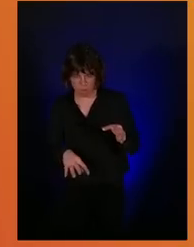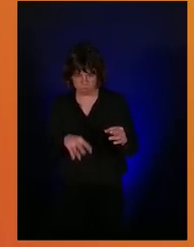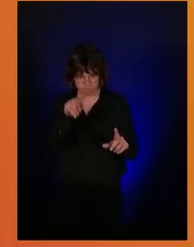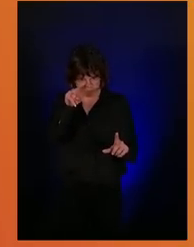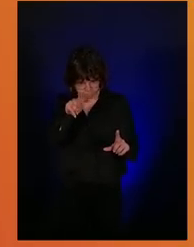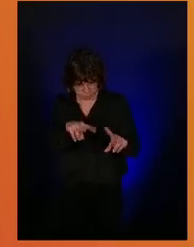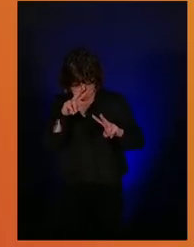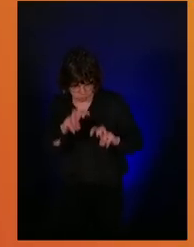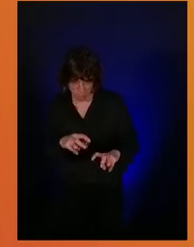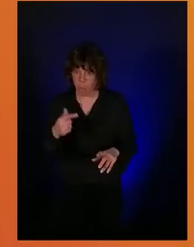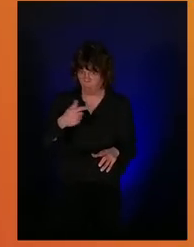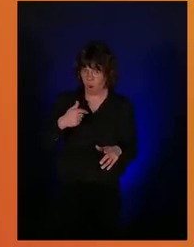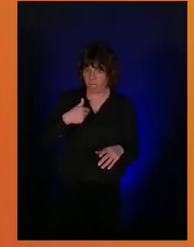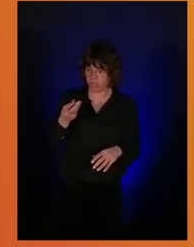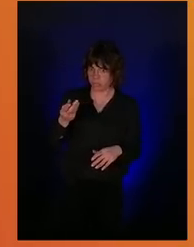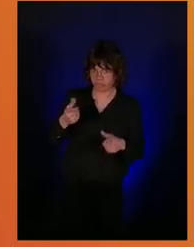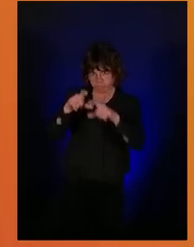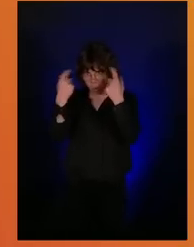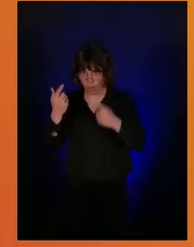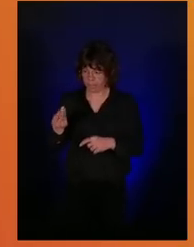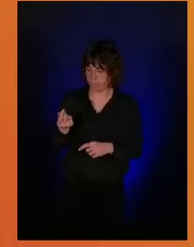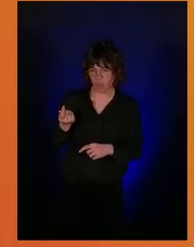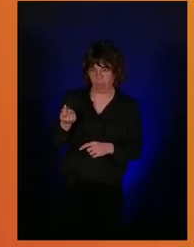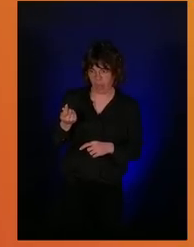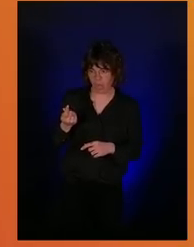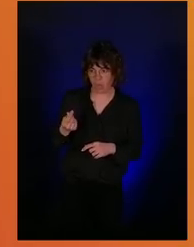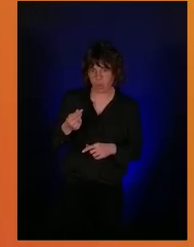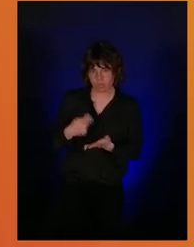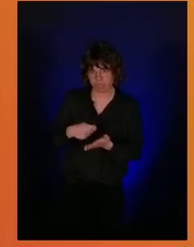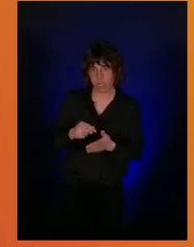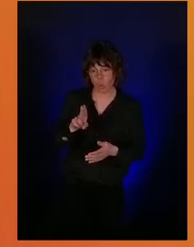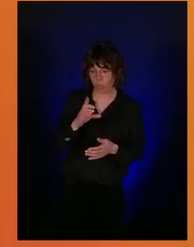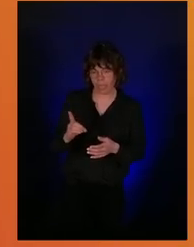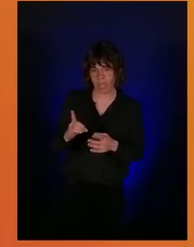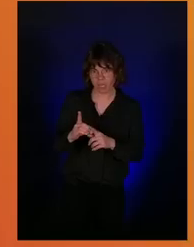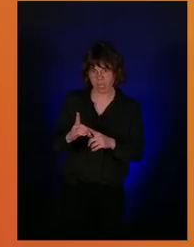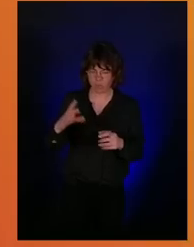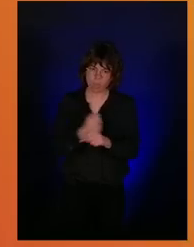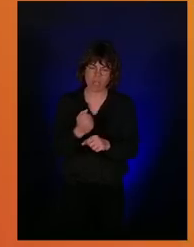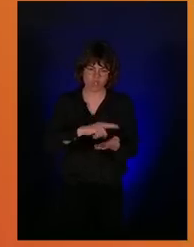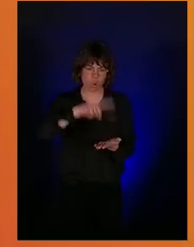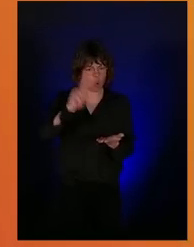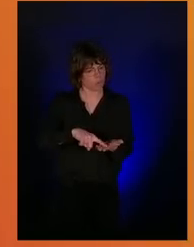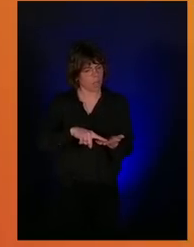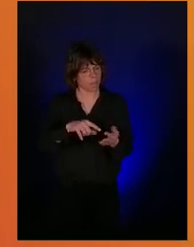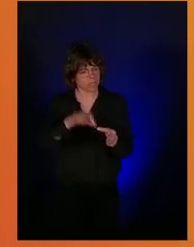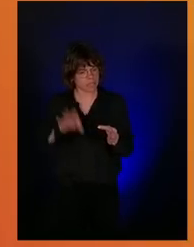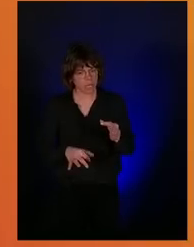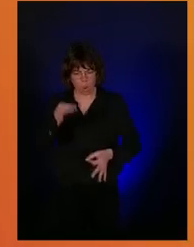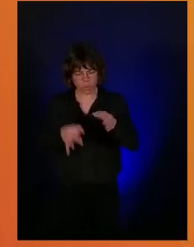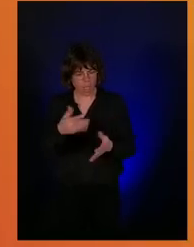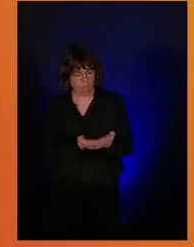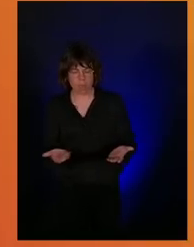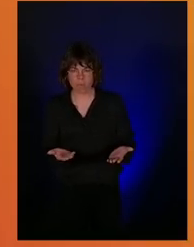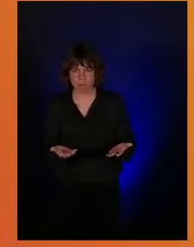qu'effectivement, moi, je suis trésorière de mon UD. C'est très rébarbatif. Ce qu'on peut regretter, c'est qu'on nous a mis un compte de résultats comptables qui ne